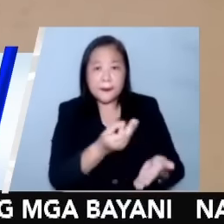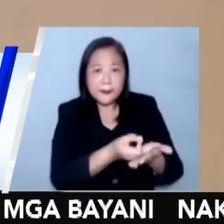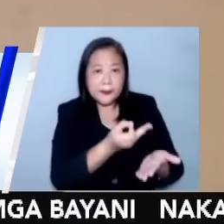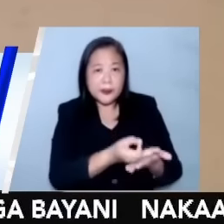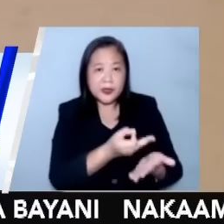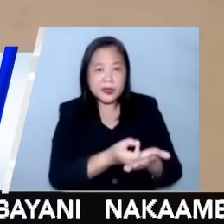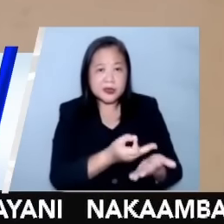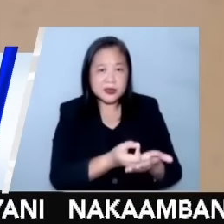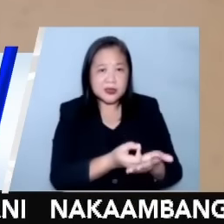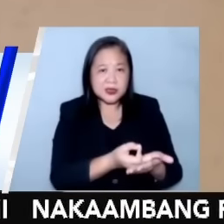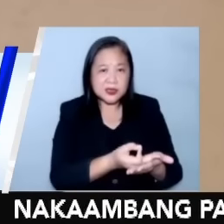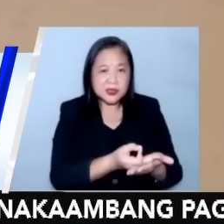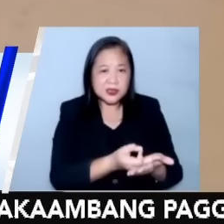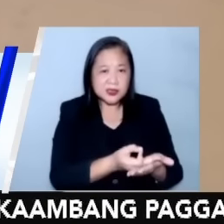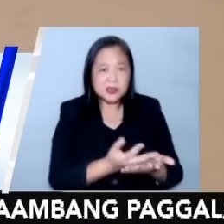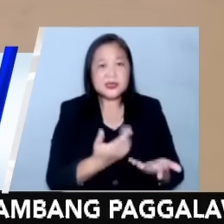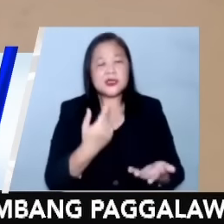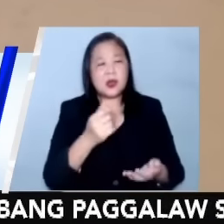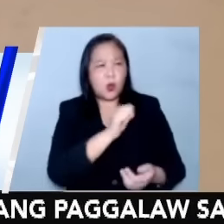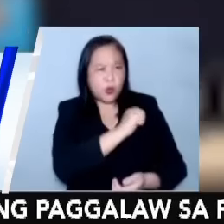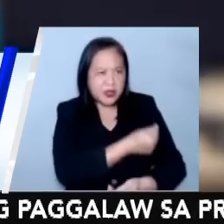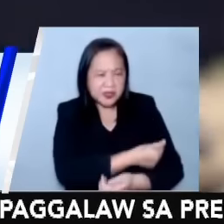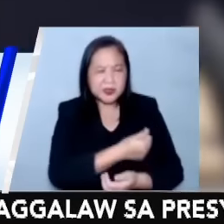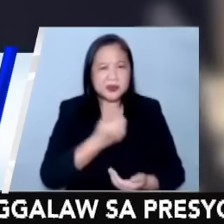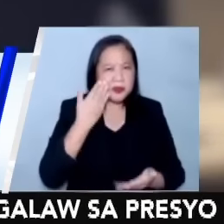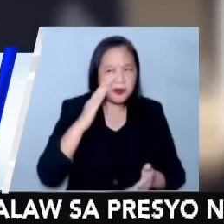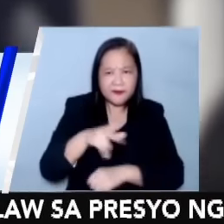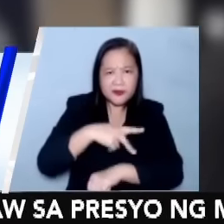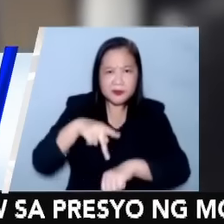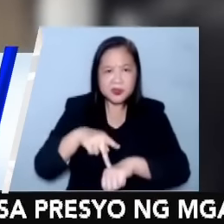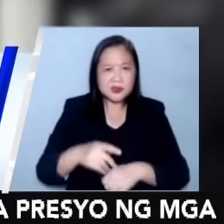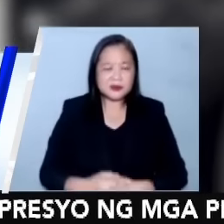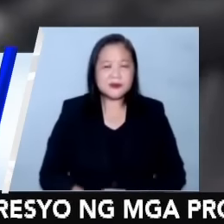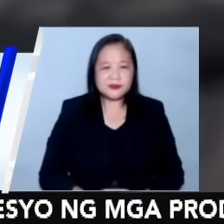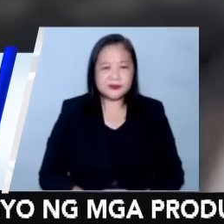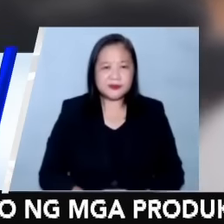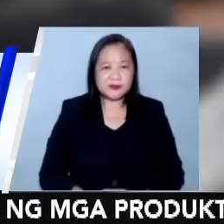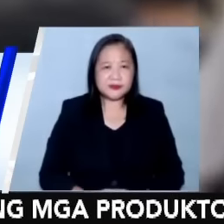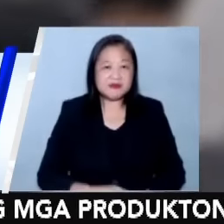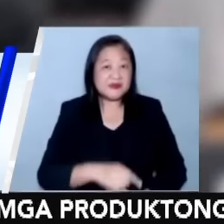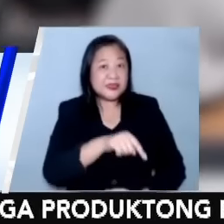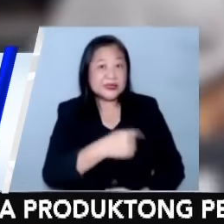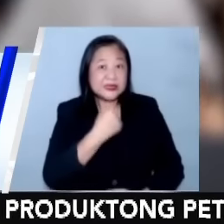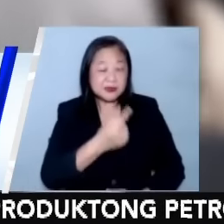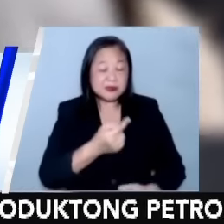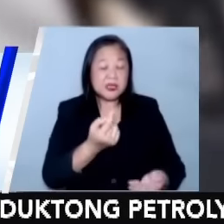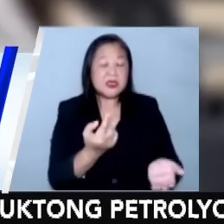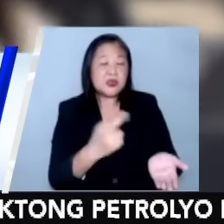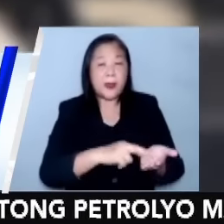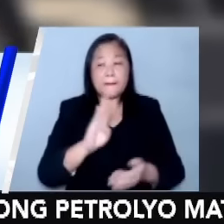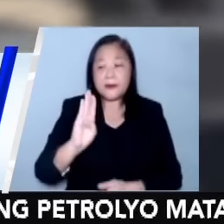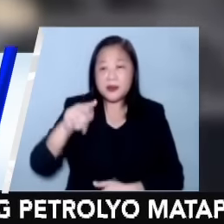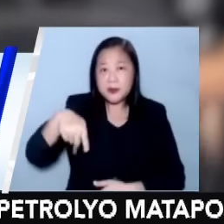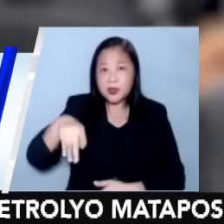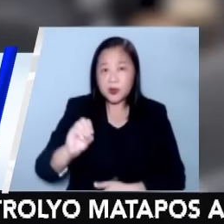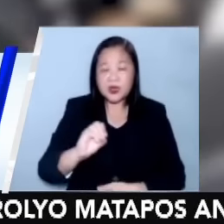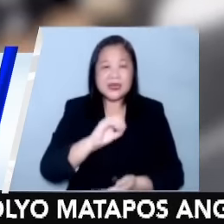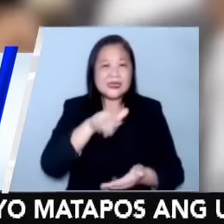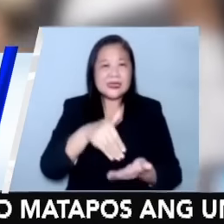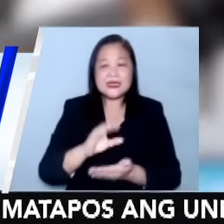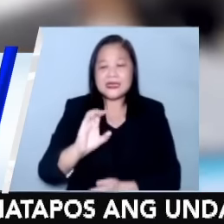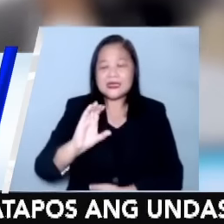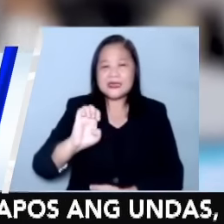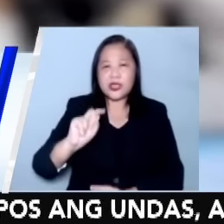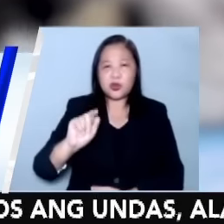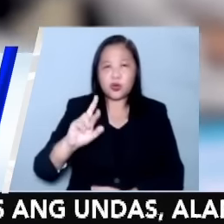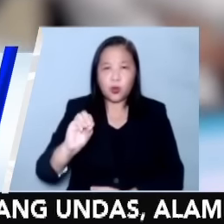monetary board, monetary authorities of the Philippines. Isang BPO, Business Process Outsourcing, ang Central One Bataan at hindi